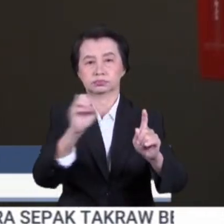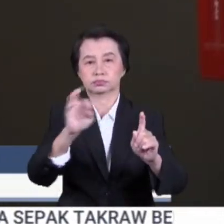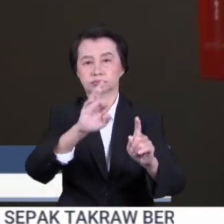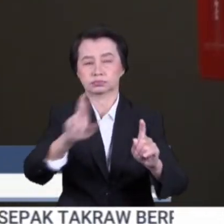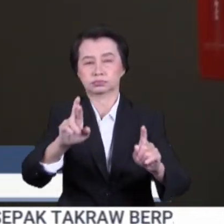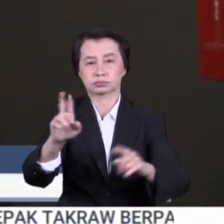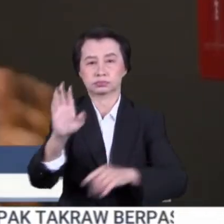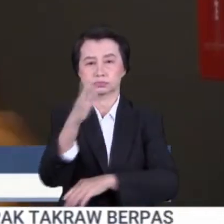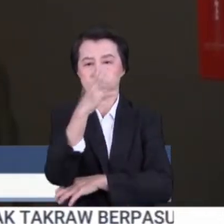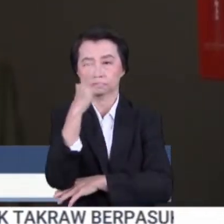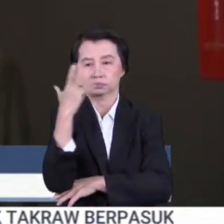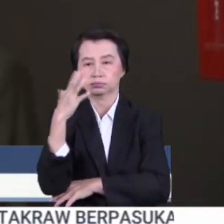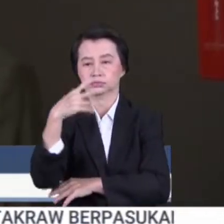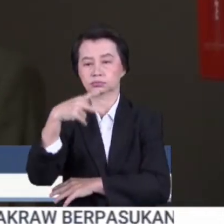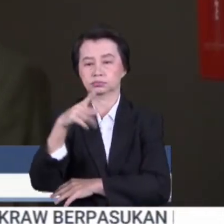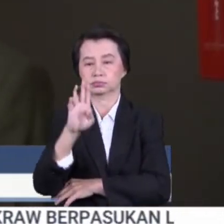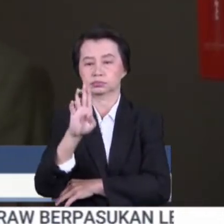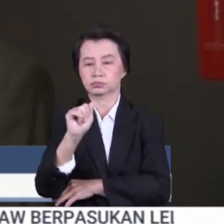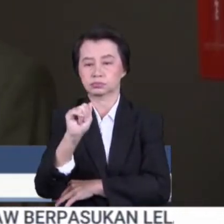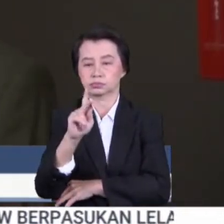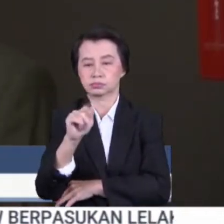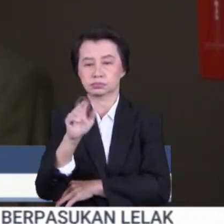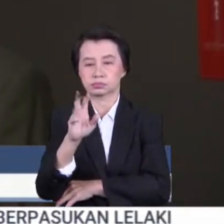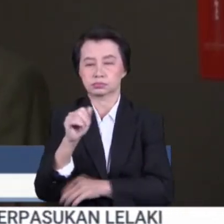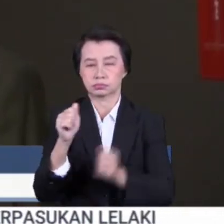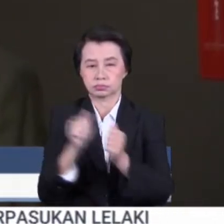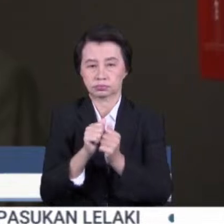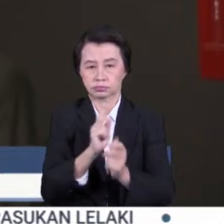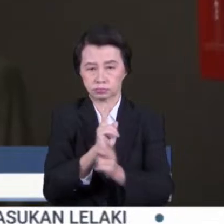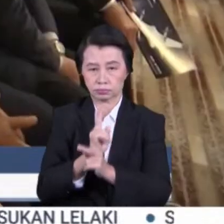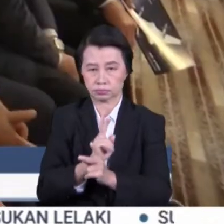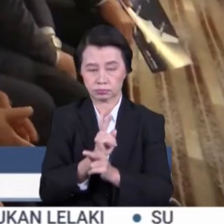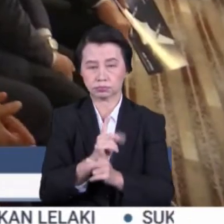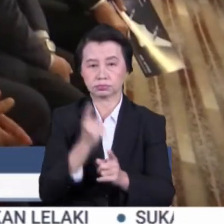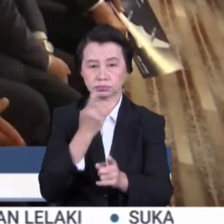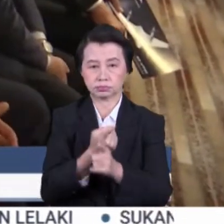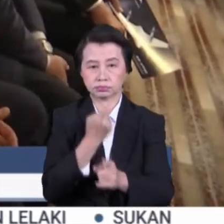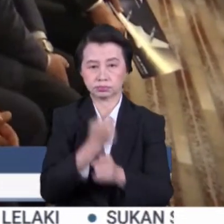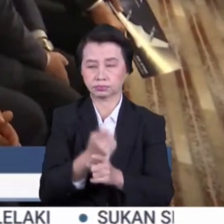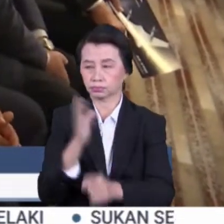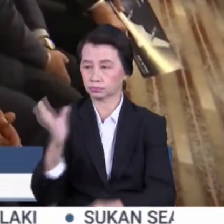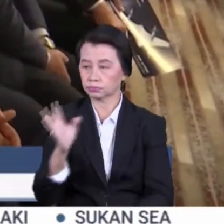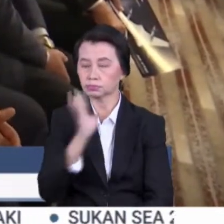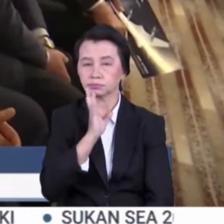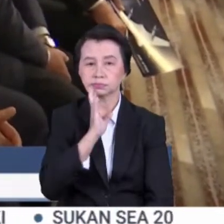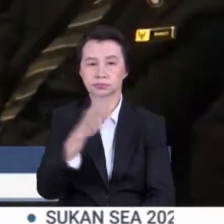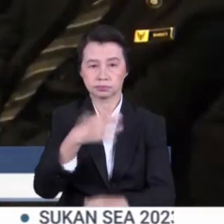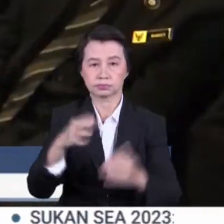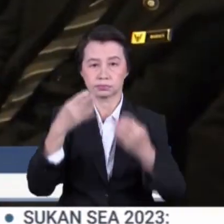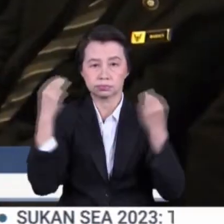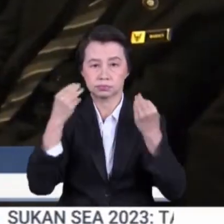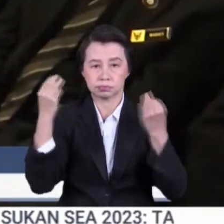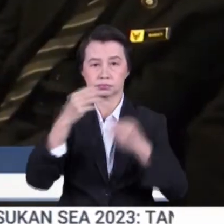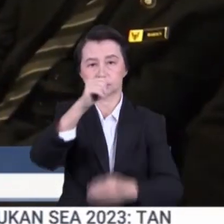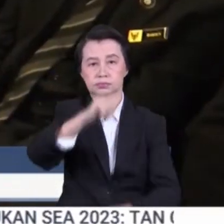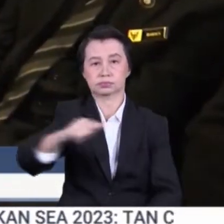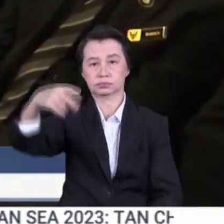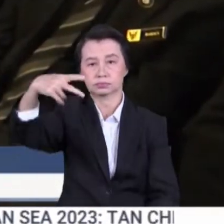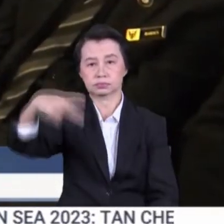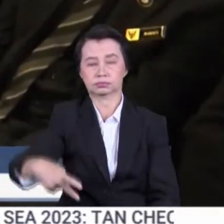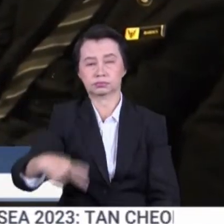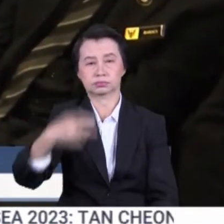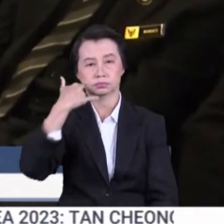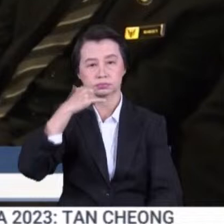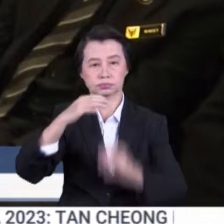pokok bakau terjamin dengan pemantauan rapi. Dato' Len bercakap kepada media selepas Majlis Asia Pacific